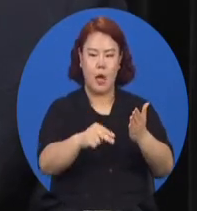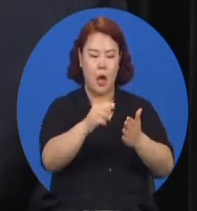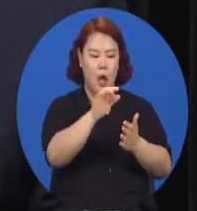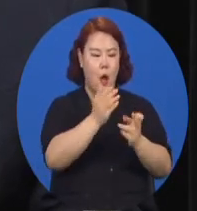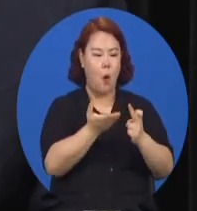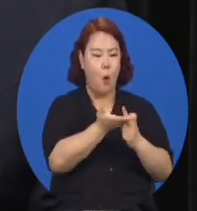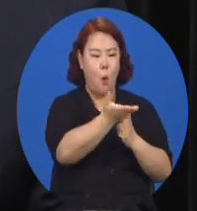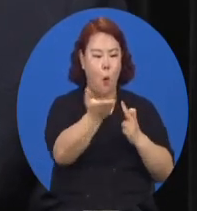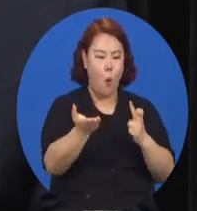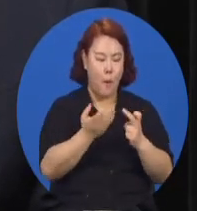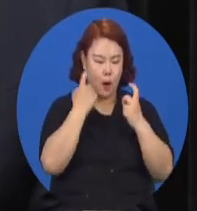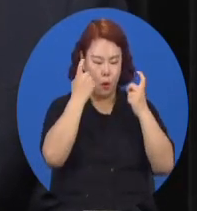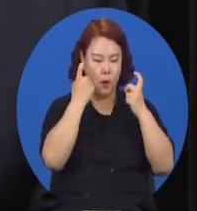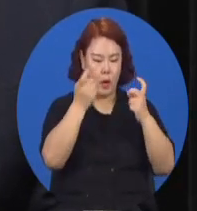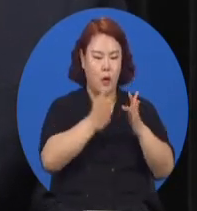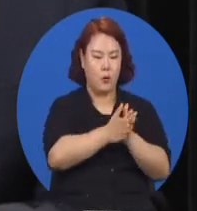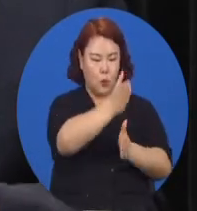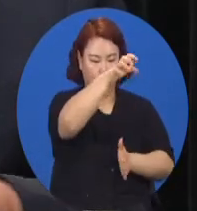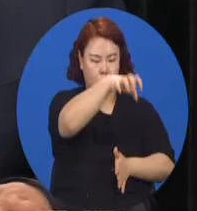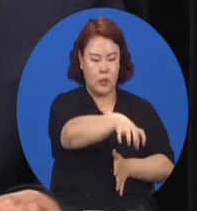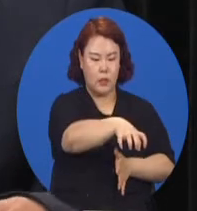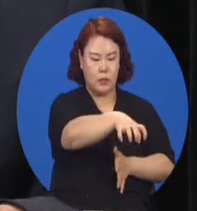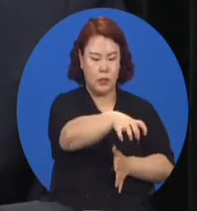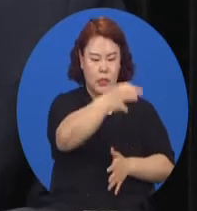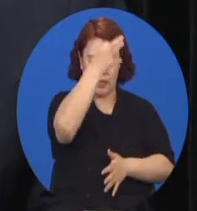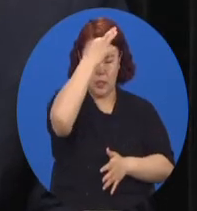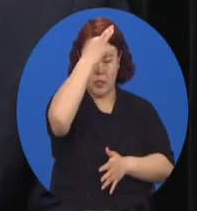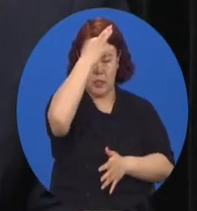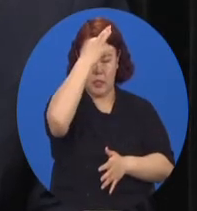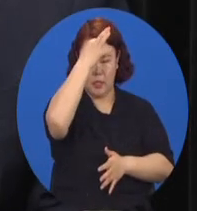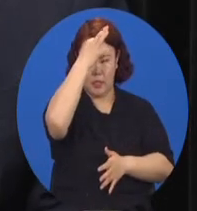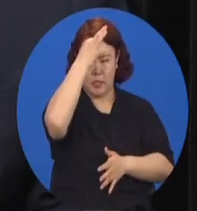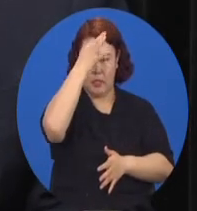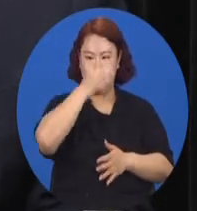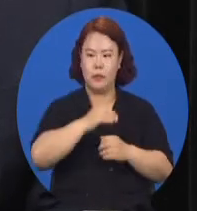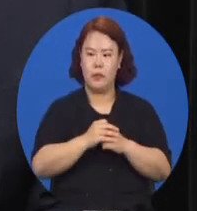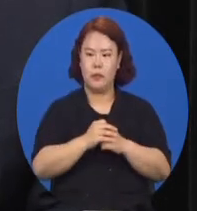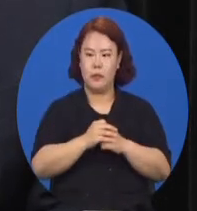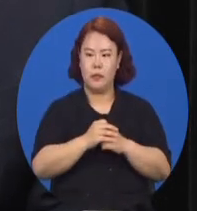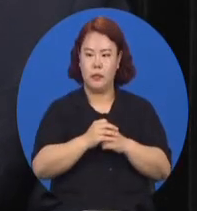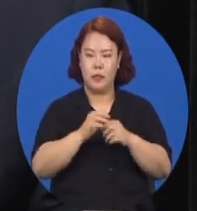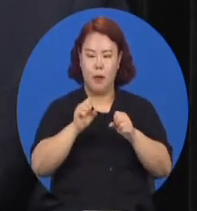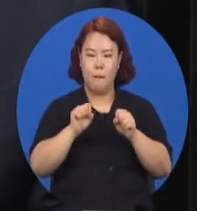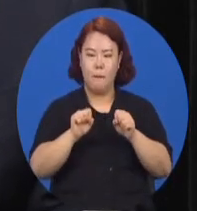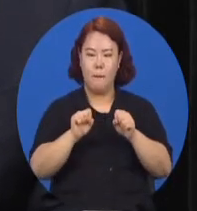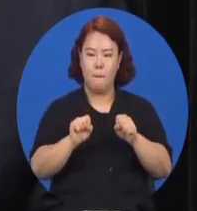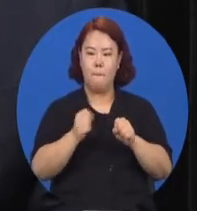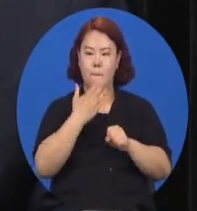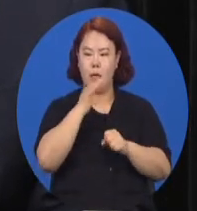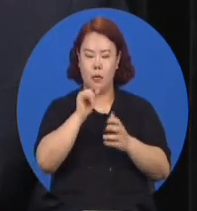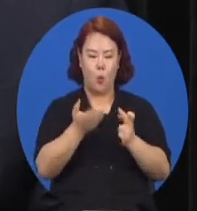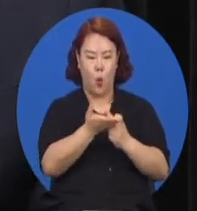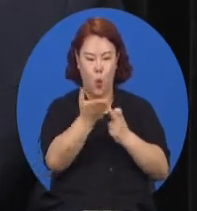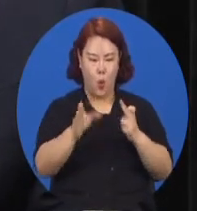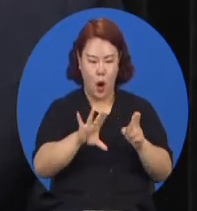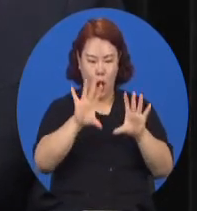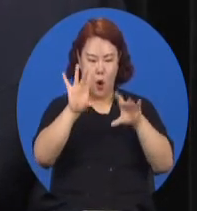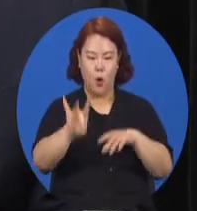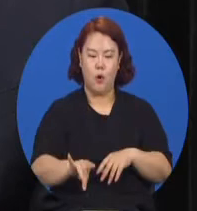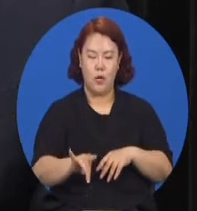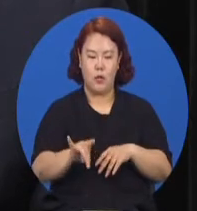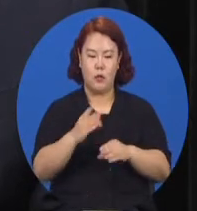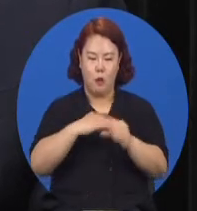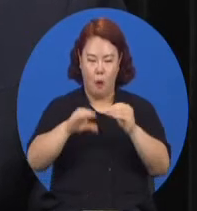호반 관광 도시로서의 이 기능을 할 수 있는 이 호수와 같이 어우러지면서 상당히 시너지